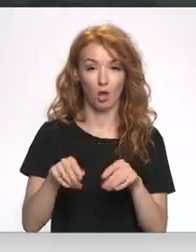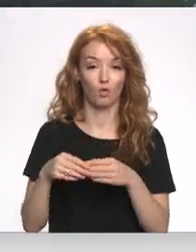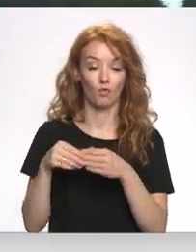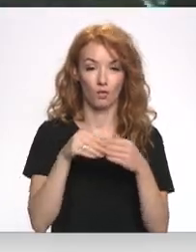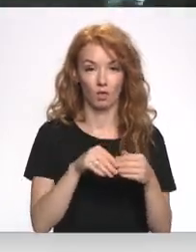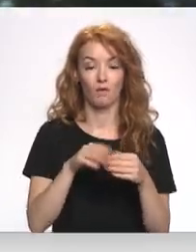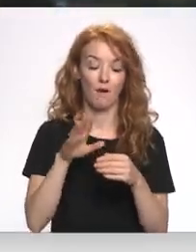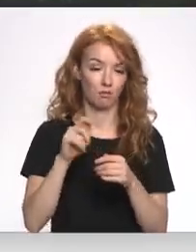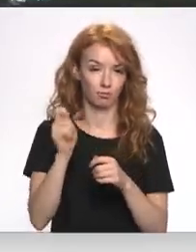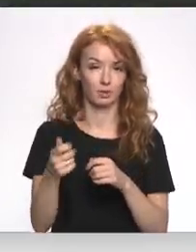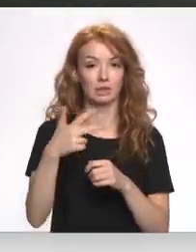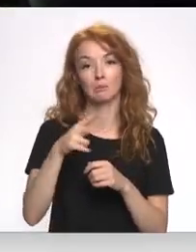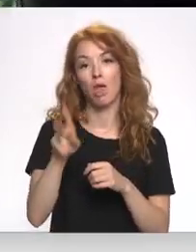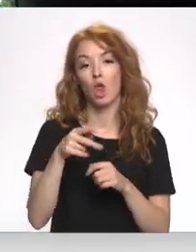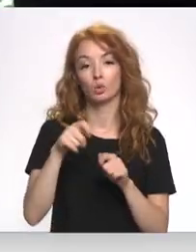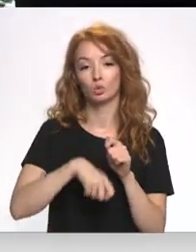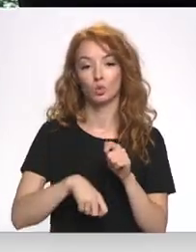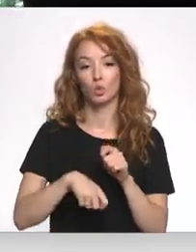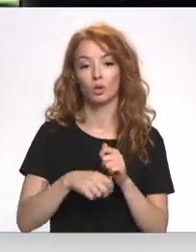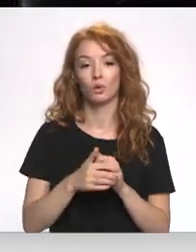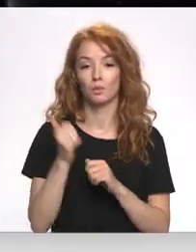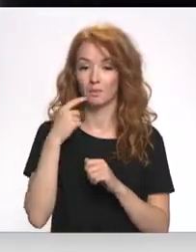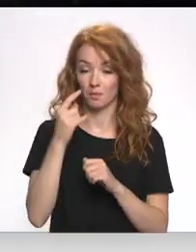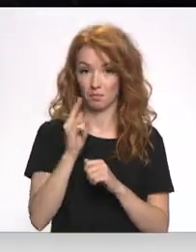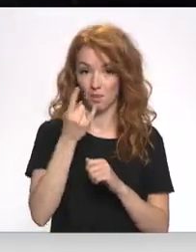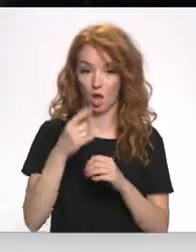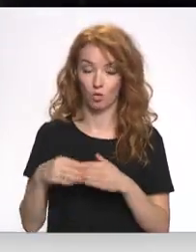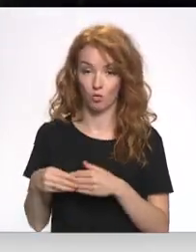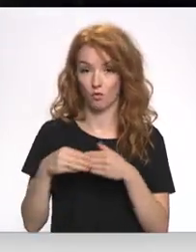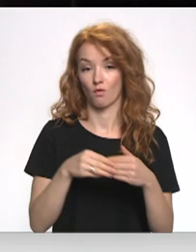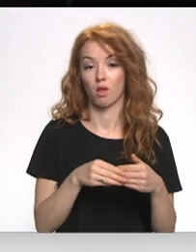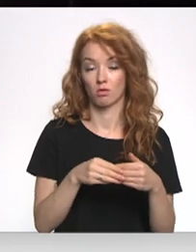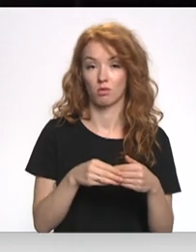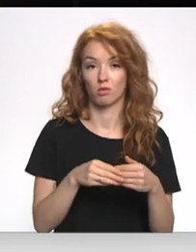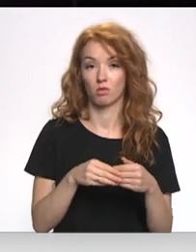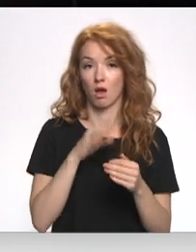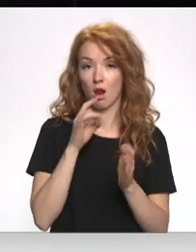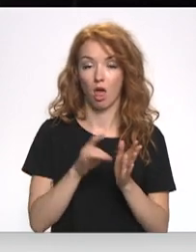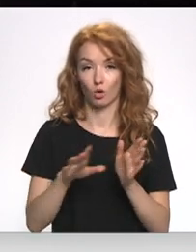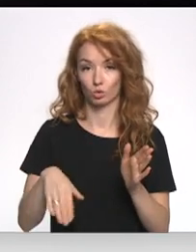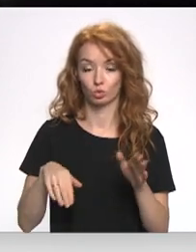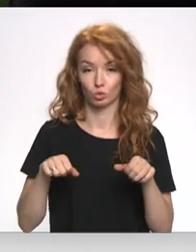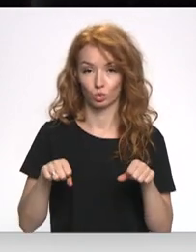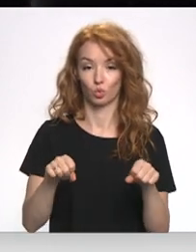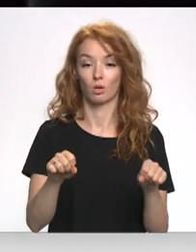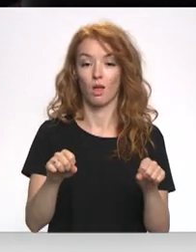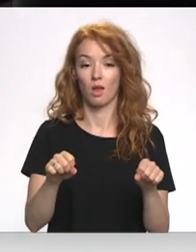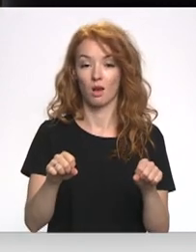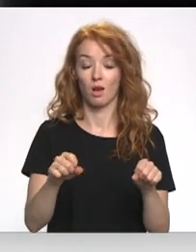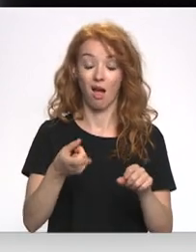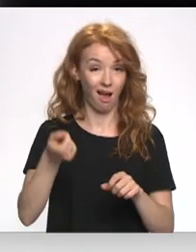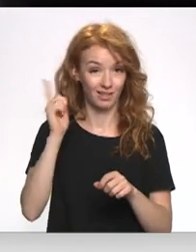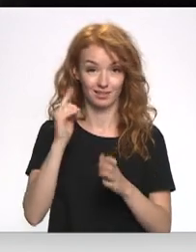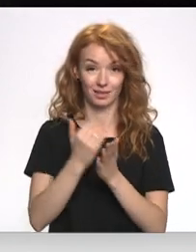vizināšanos draud 30 eiro sots. Pārvadāju bērnu ar elektroskreiriteni, kas ir